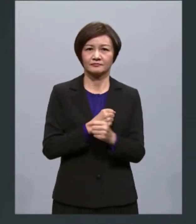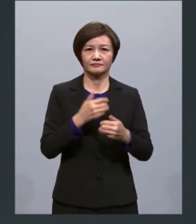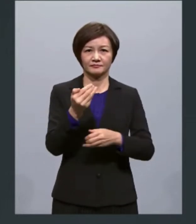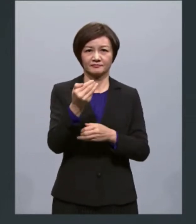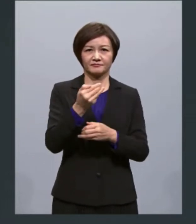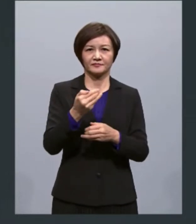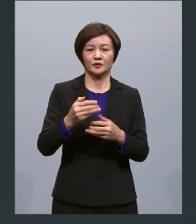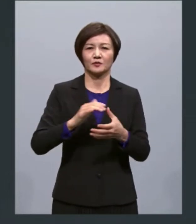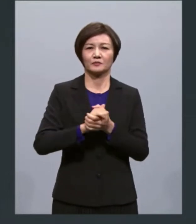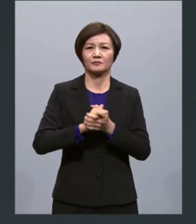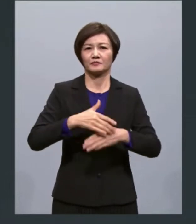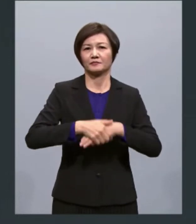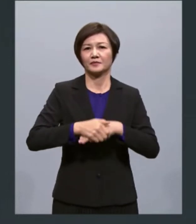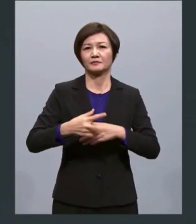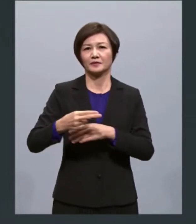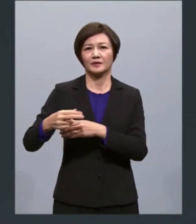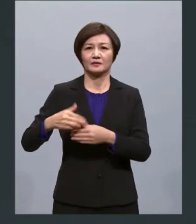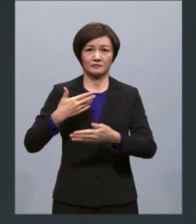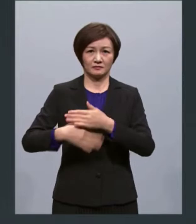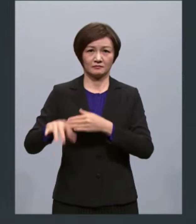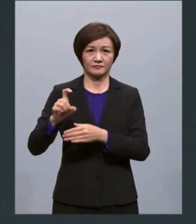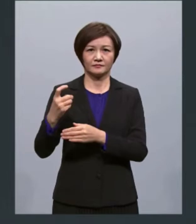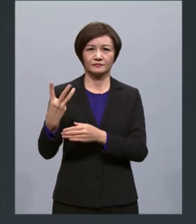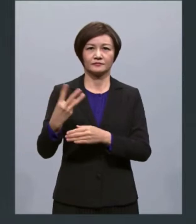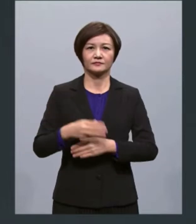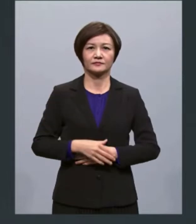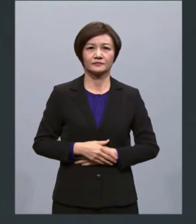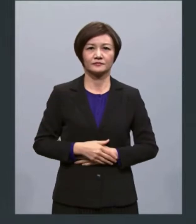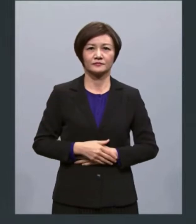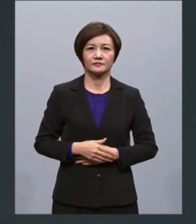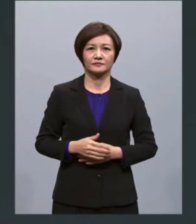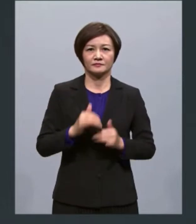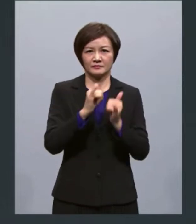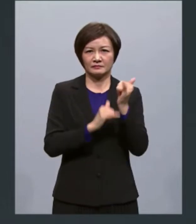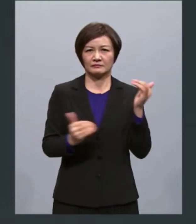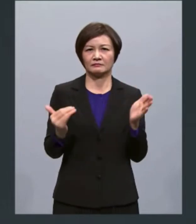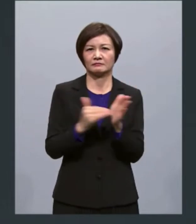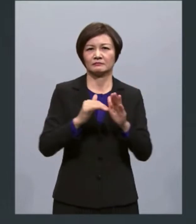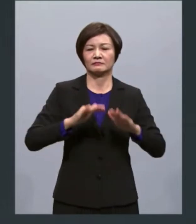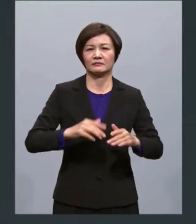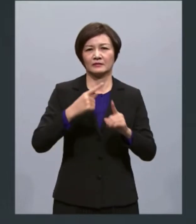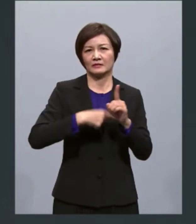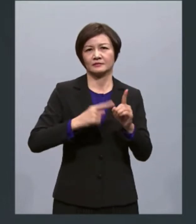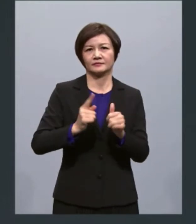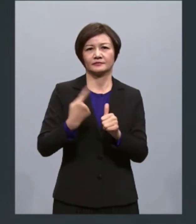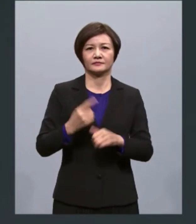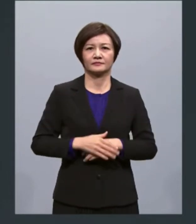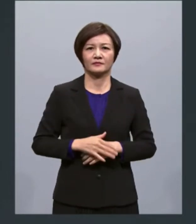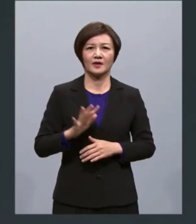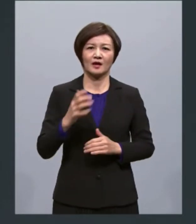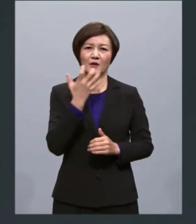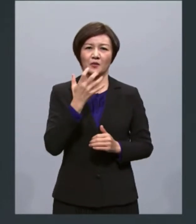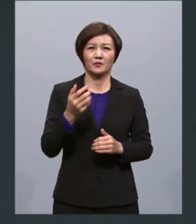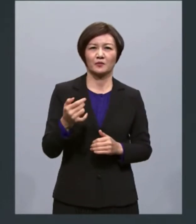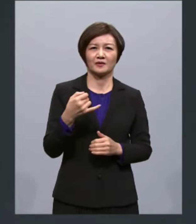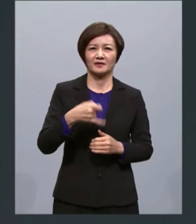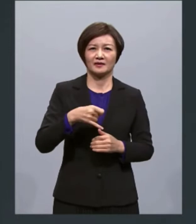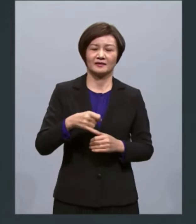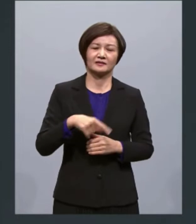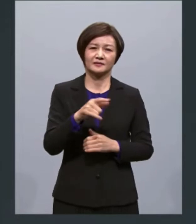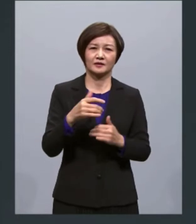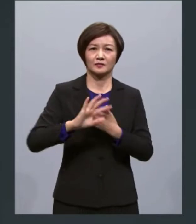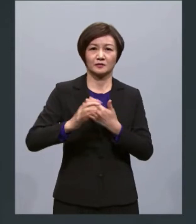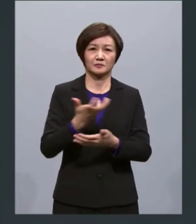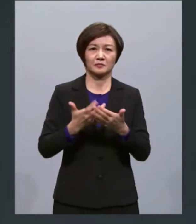丢掉了九个邦交国，现在剩下十三个，这当然是历史新低。有人戏称外交部是断交